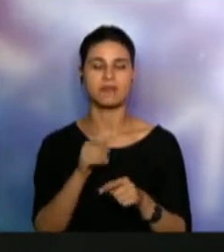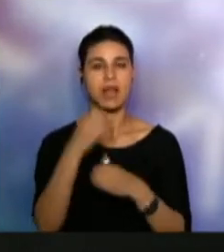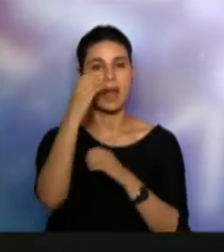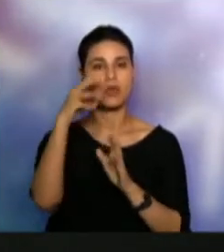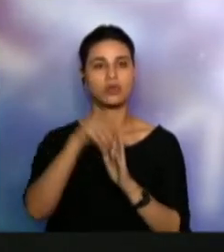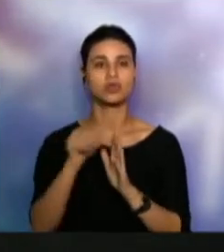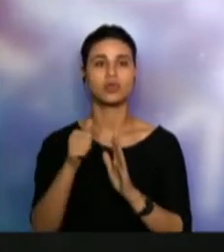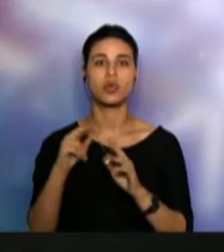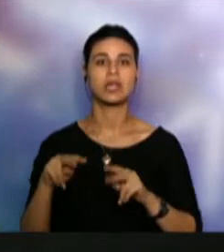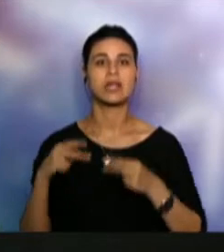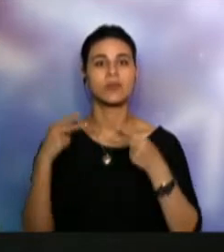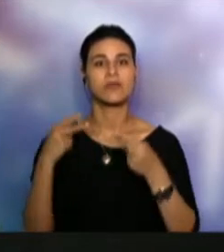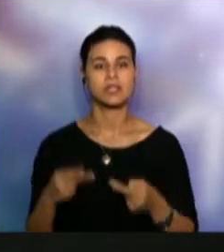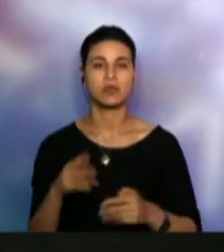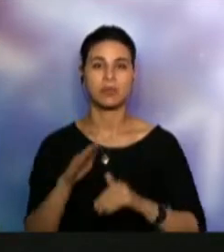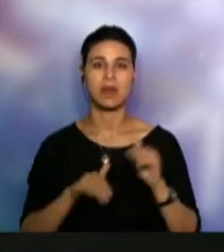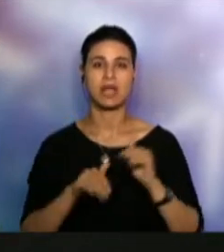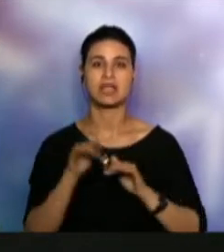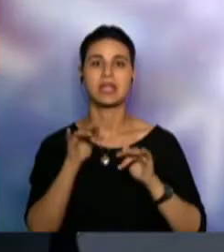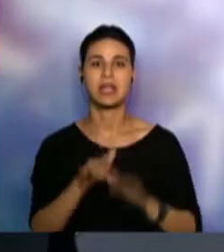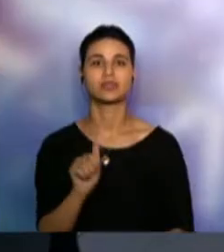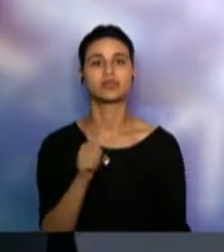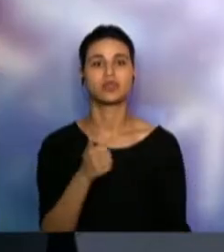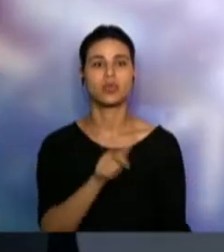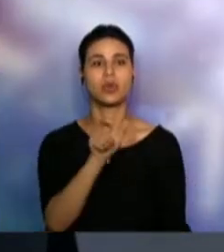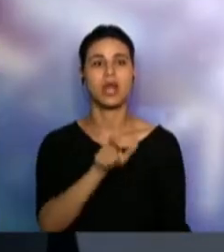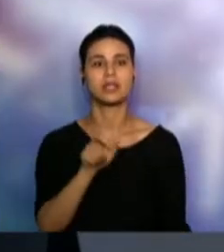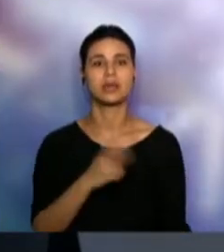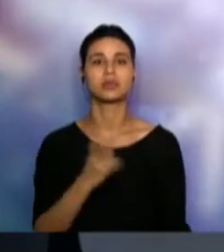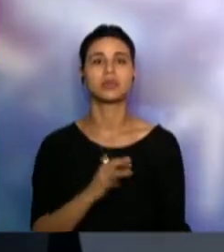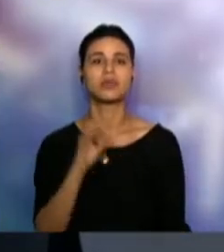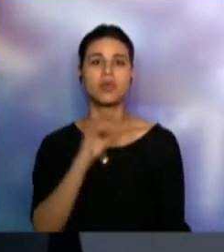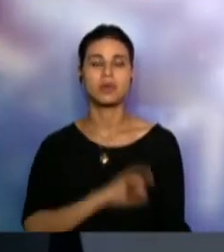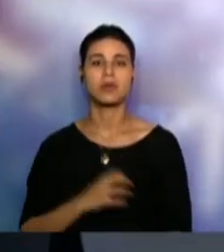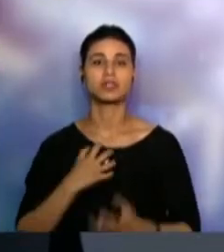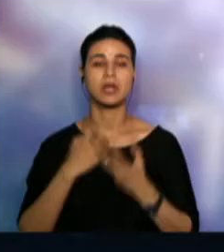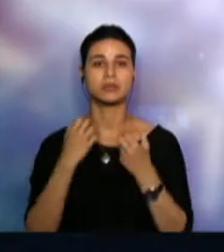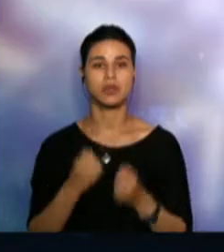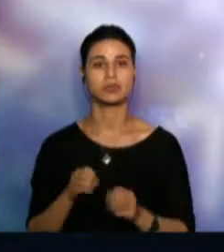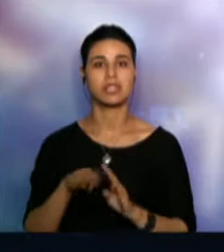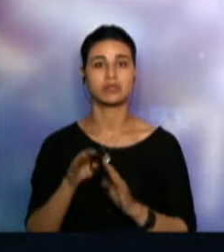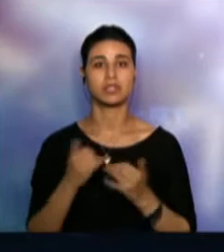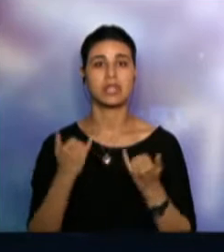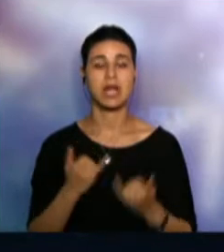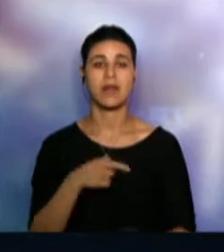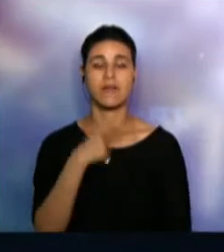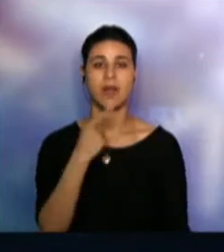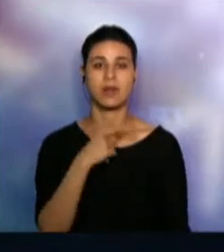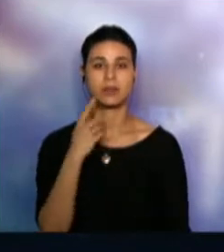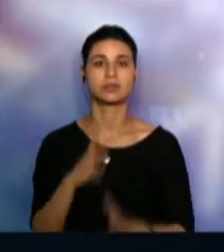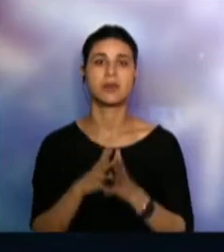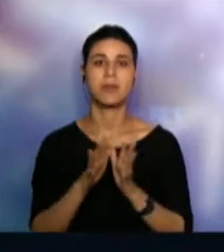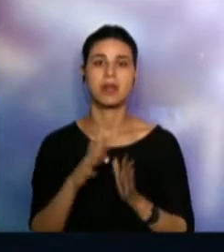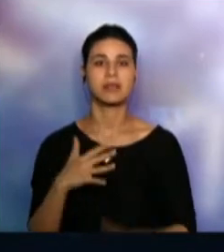როგორ გადმოვიტანოთ წარმატებულად პრაქტიკაში, როგორ მოიხმაროს მოსახლეობამ ჯანმრთელობის გასაუმჯობესებლად. ამ ეტაპზე საუბარია უფრო